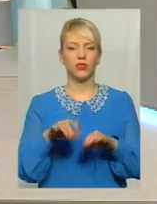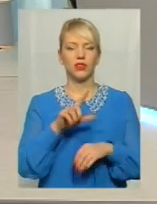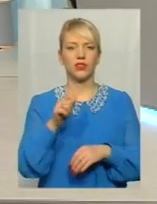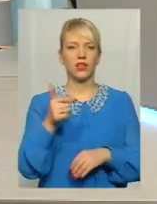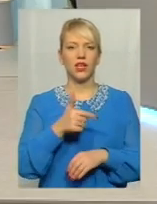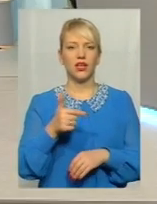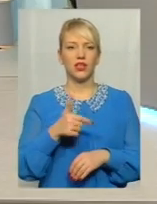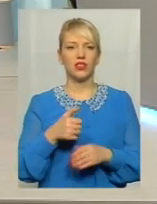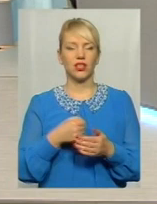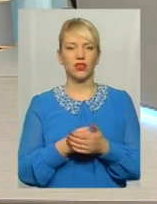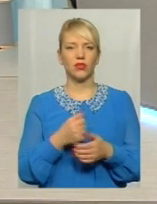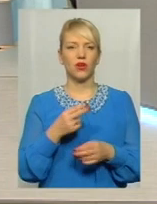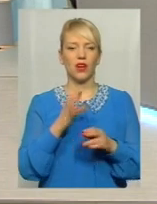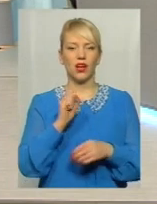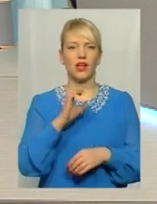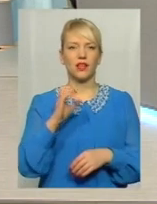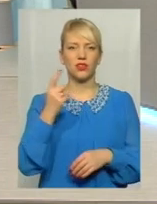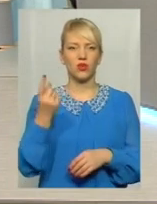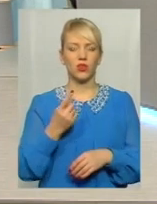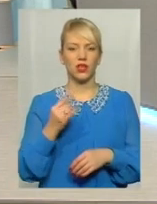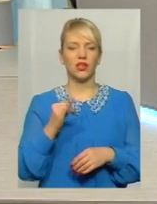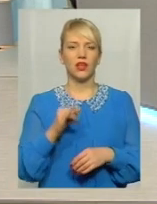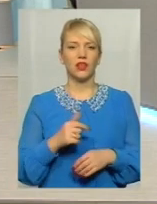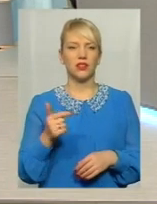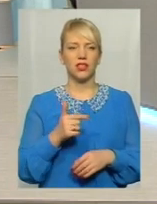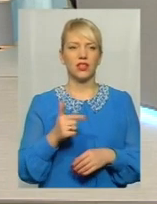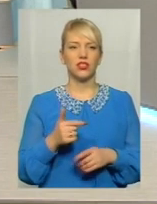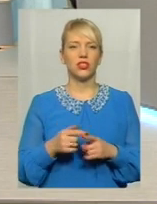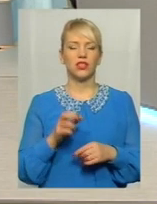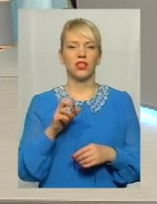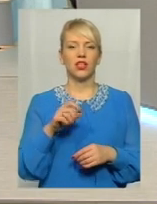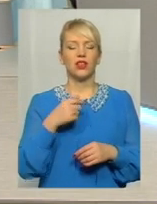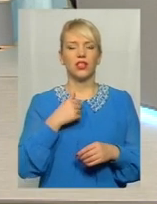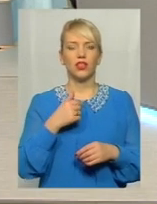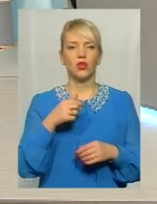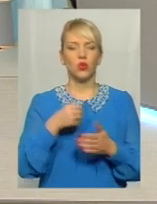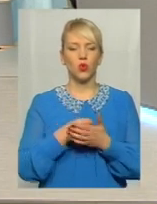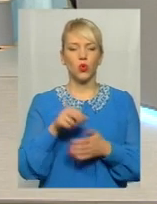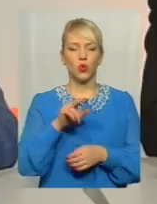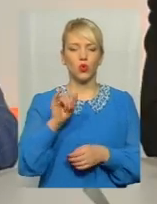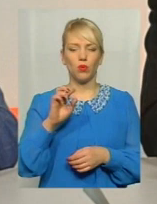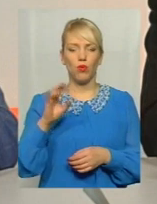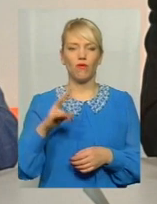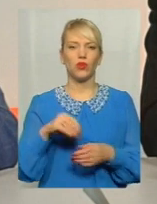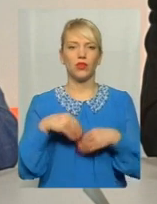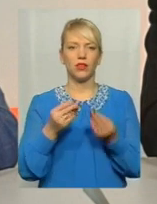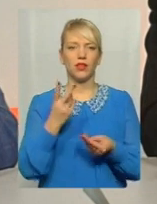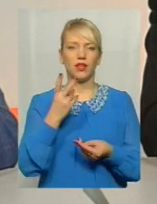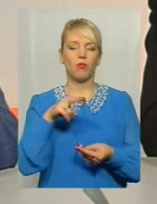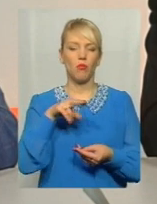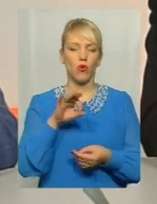до першої автостанції і з Гречан до Дубова, ми пустили по два тролейбуси, так як не могли туди знайти